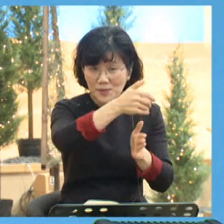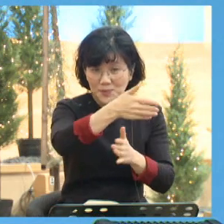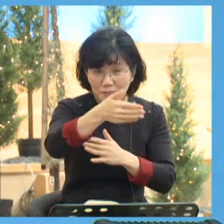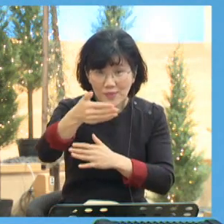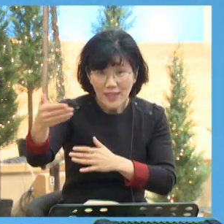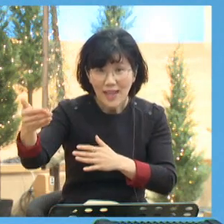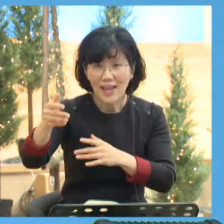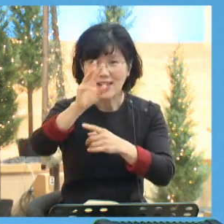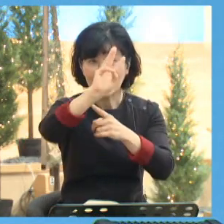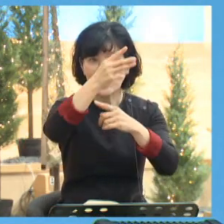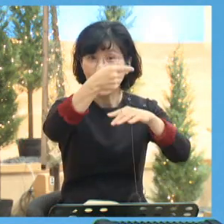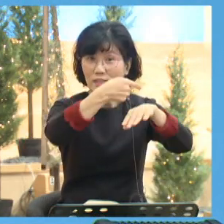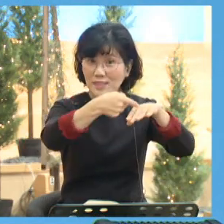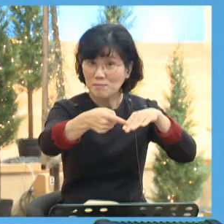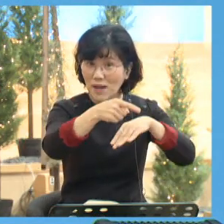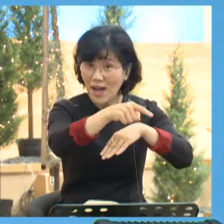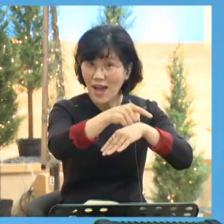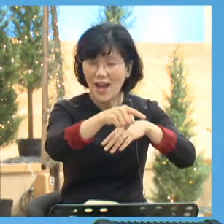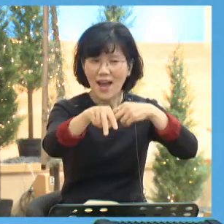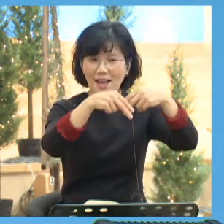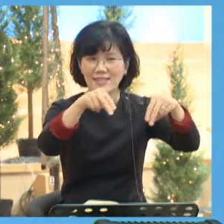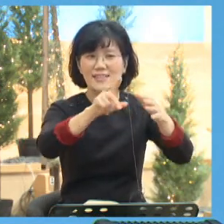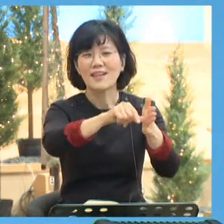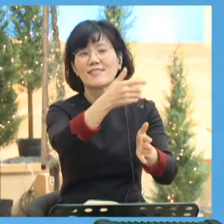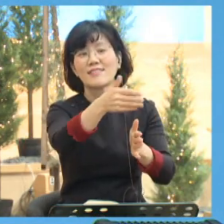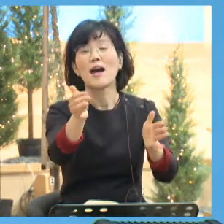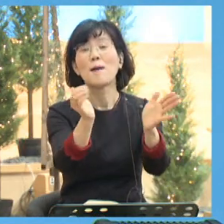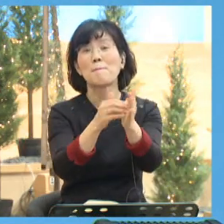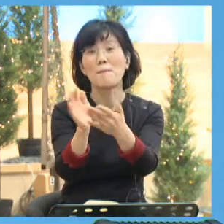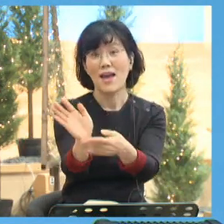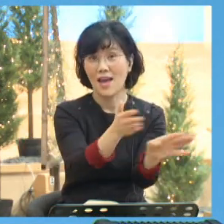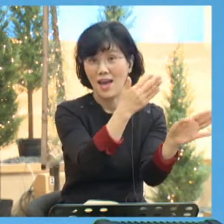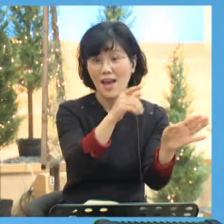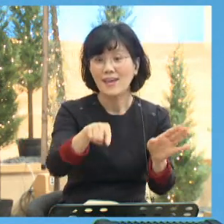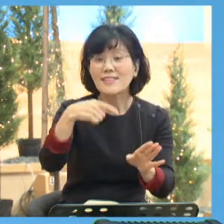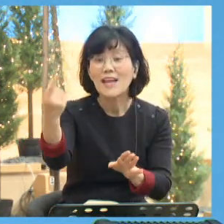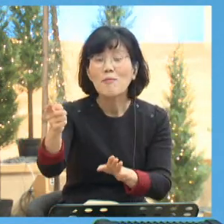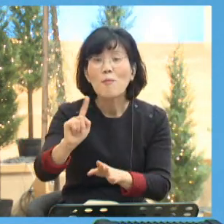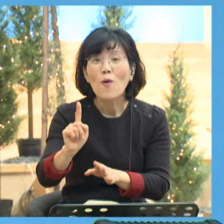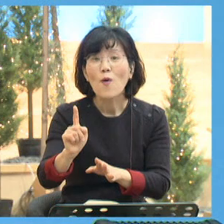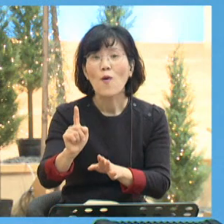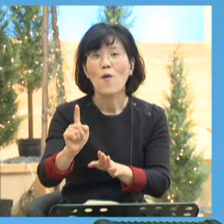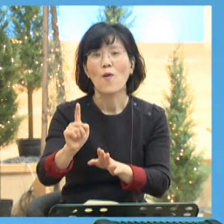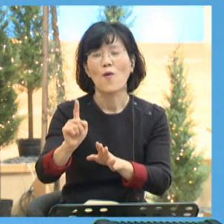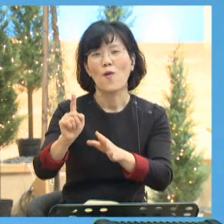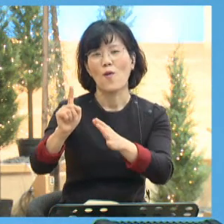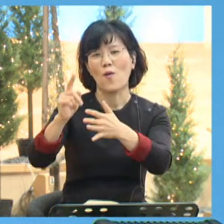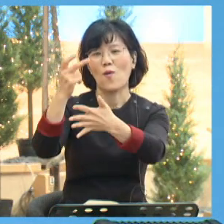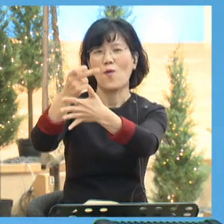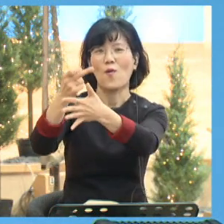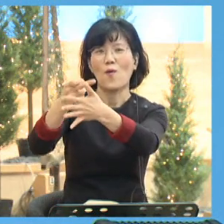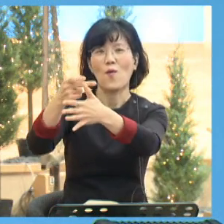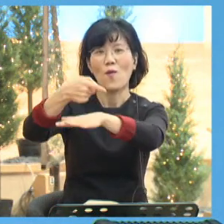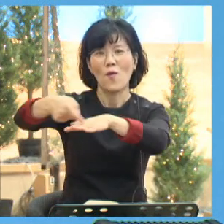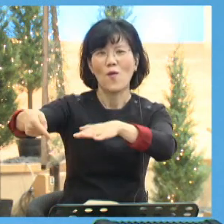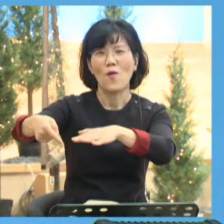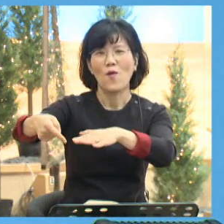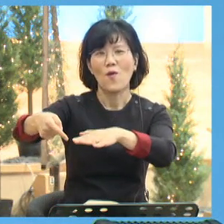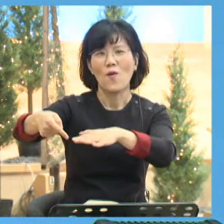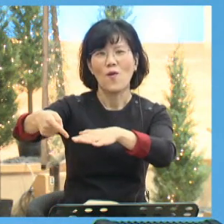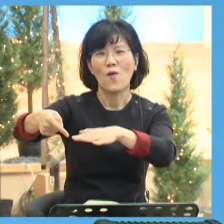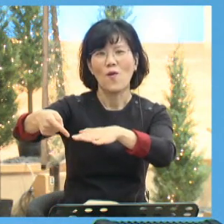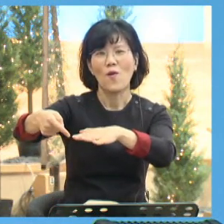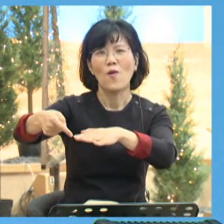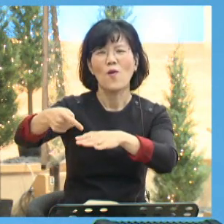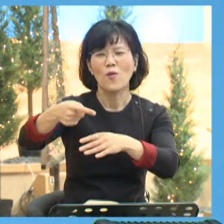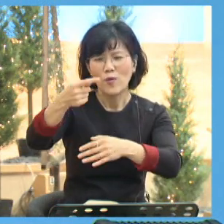이제 기도원 지파 젖어 사사 시대는 지나가고 또 이제 문화 3 지파의 길과 사람 입다가